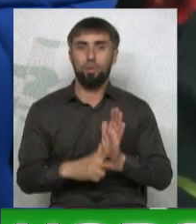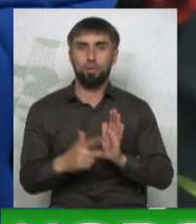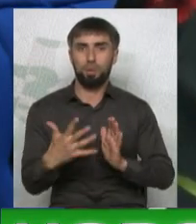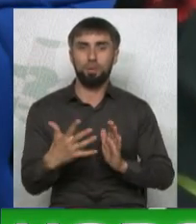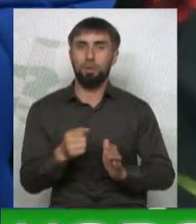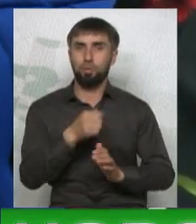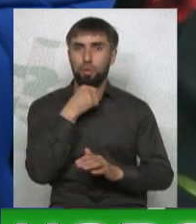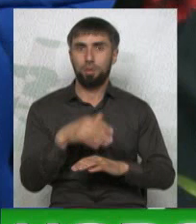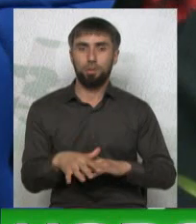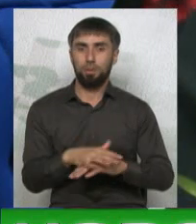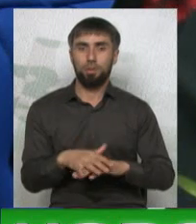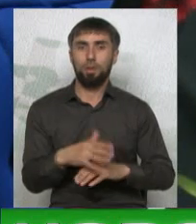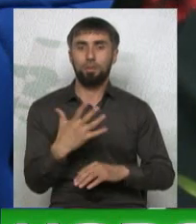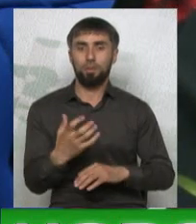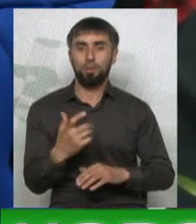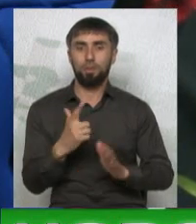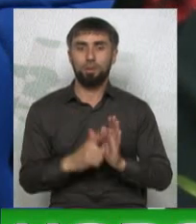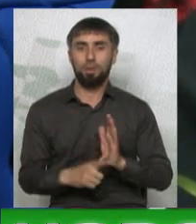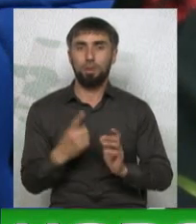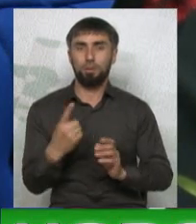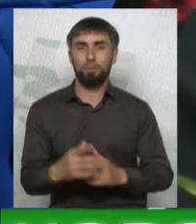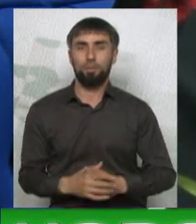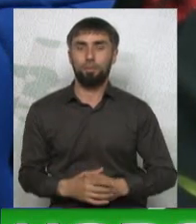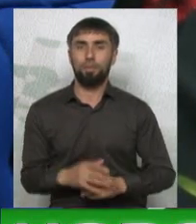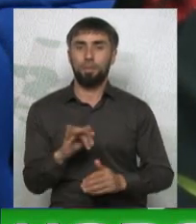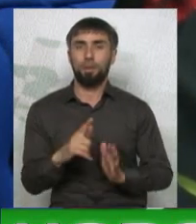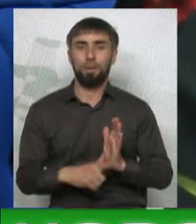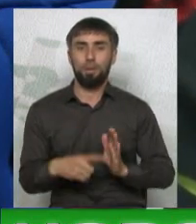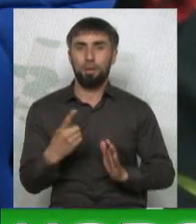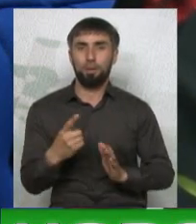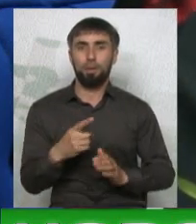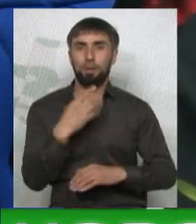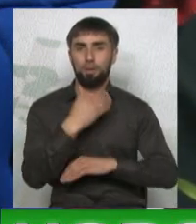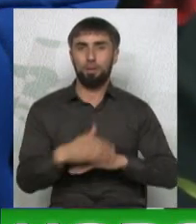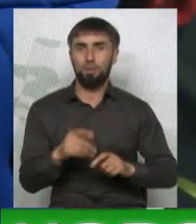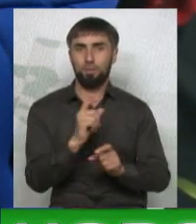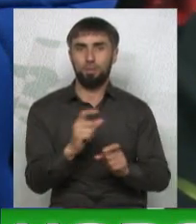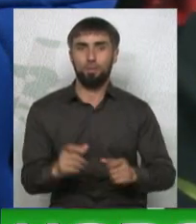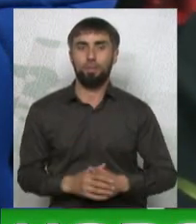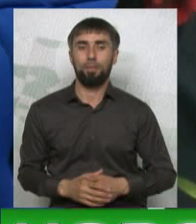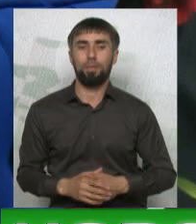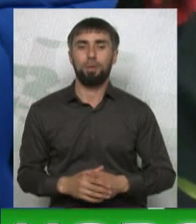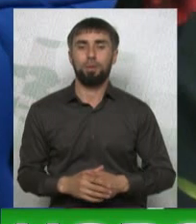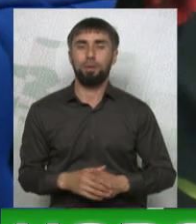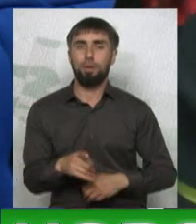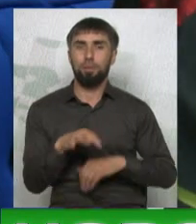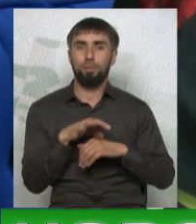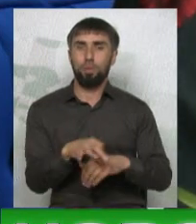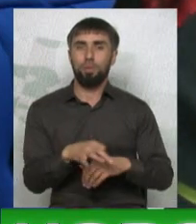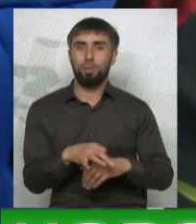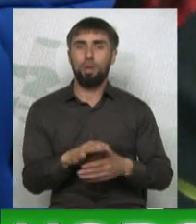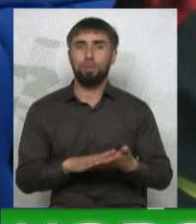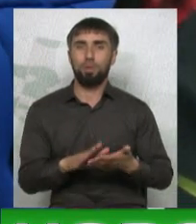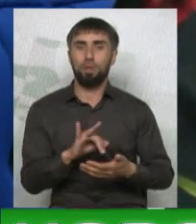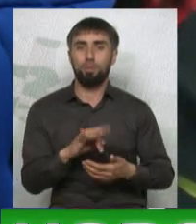4185, взрослое население 971 и 71 мигрант. В период проведения очищающей